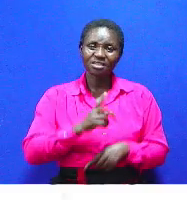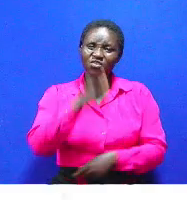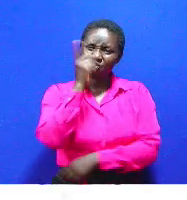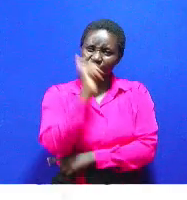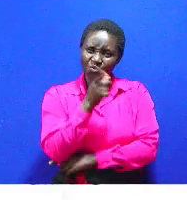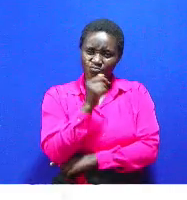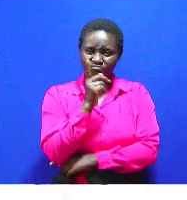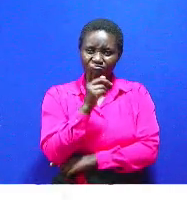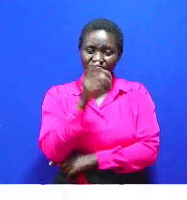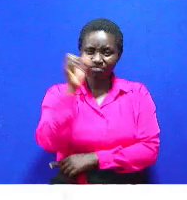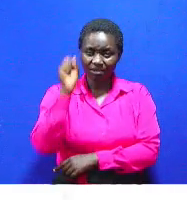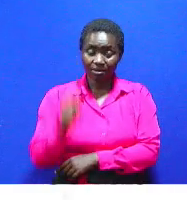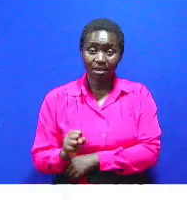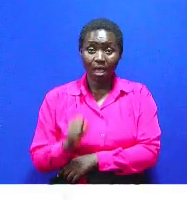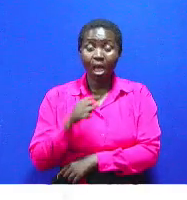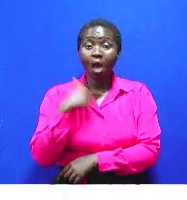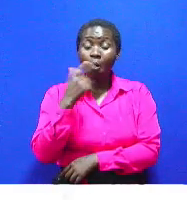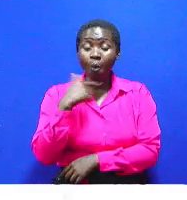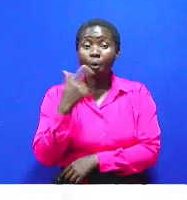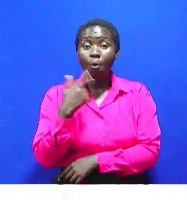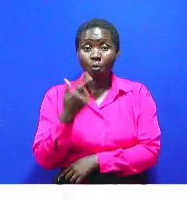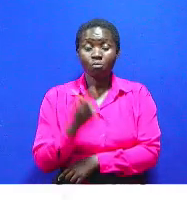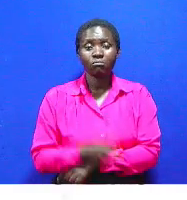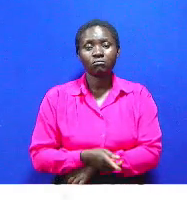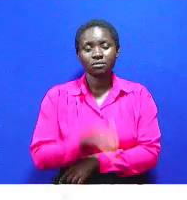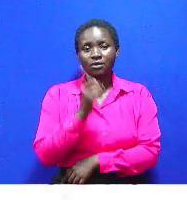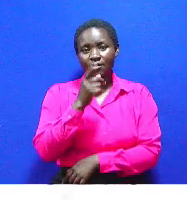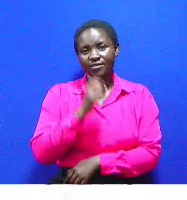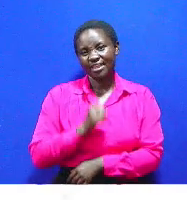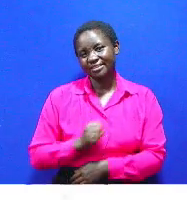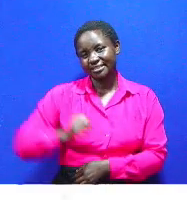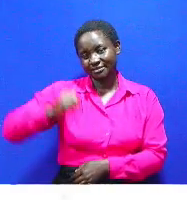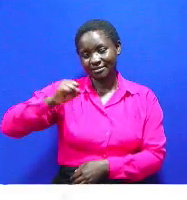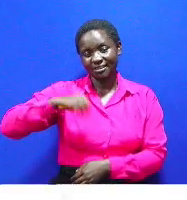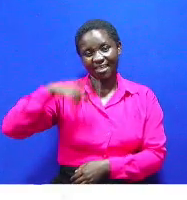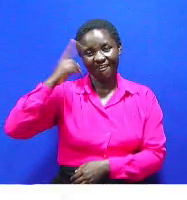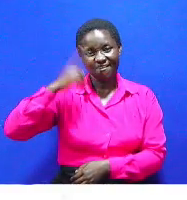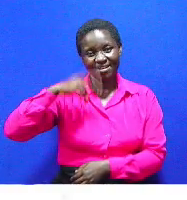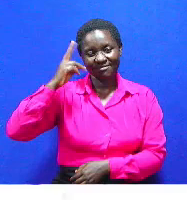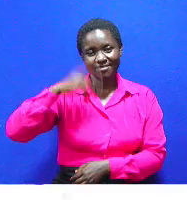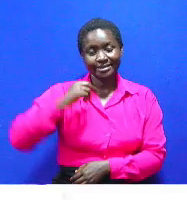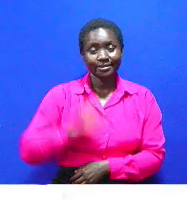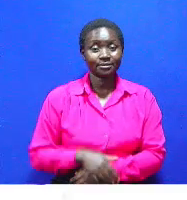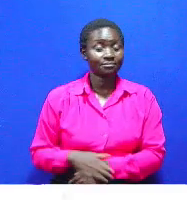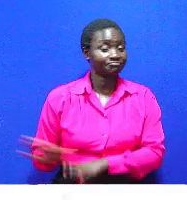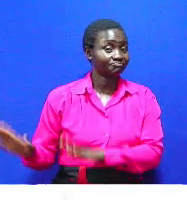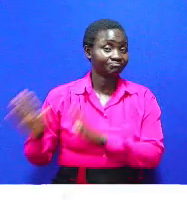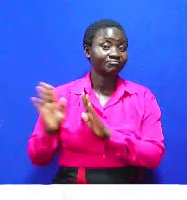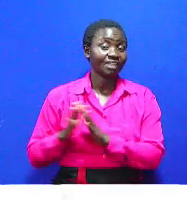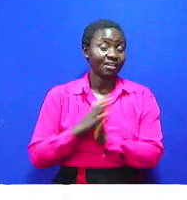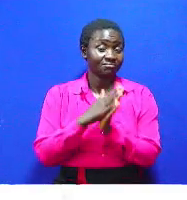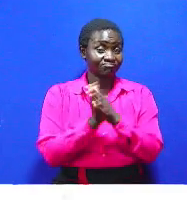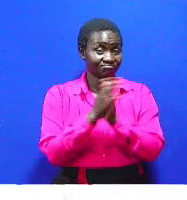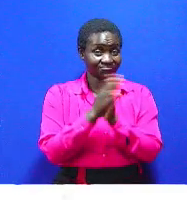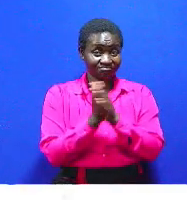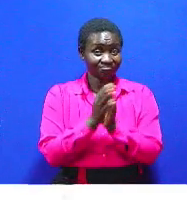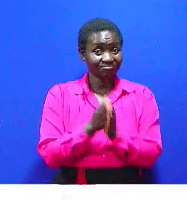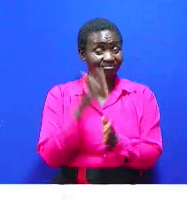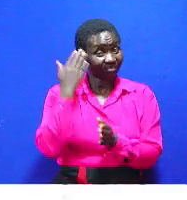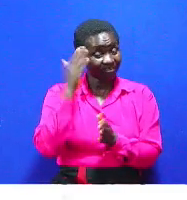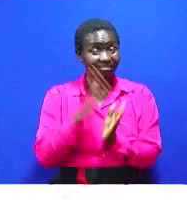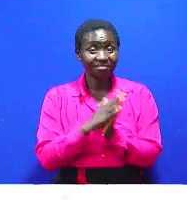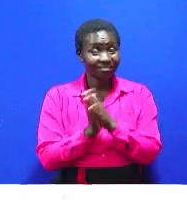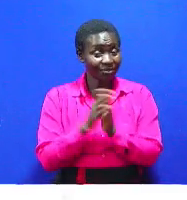South Mugrango kwa ko kani ryo sore ko sori yitiga ngore ngito tora monye story yo munyali bari to to manye ti buno munyali